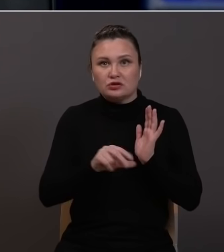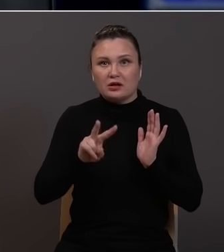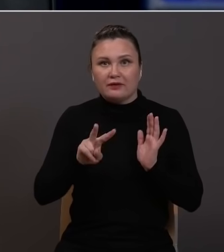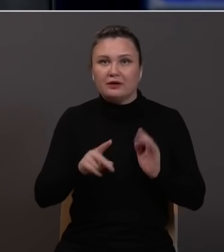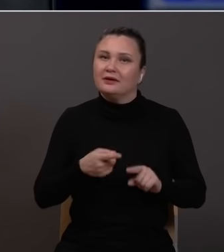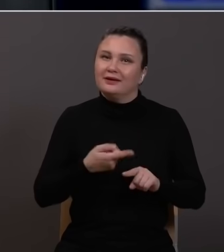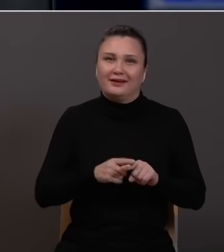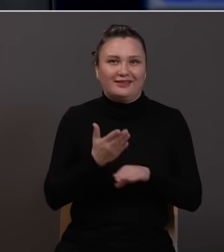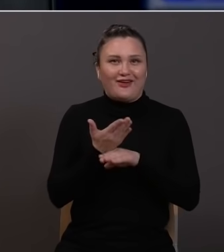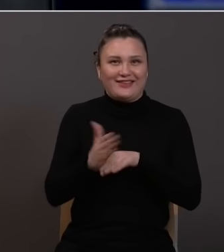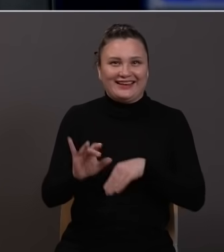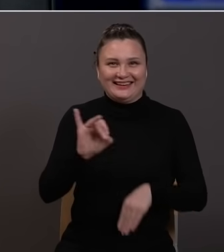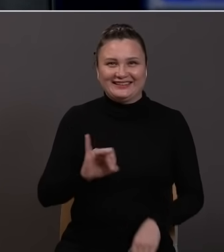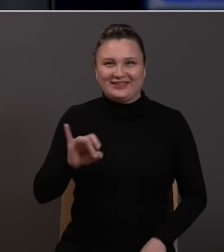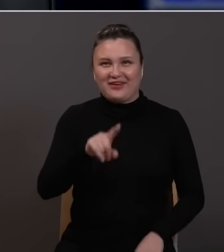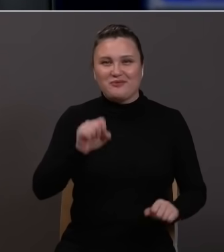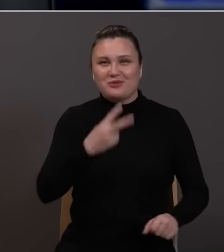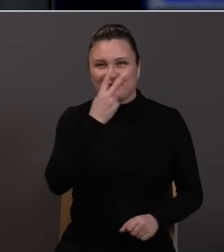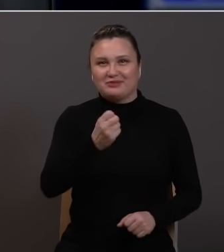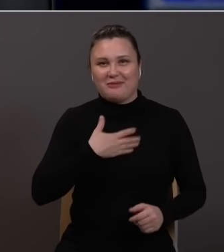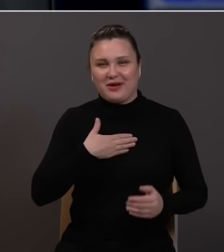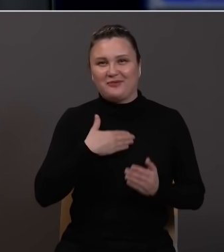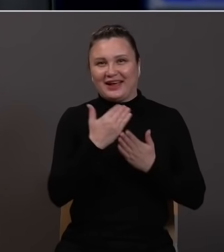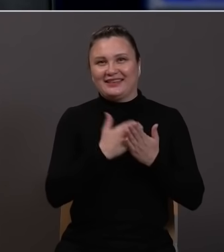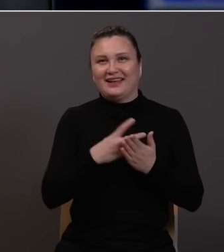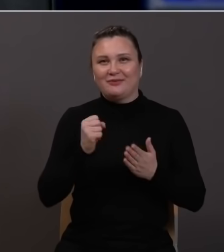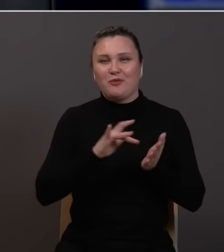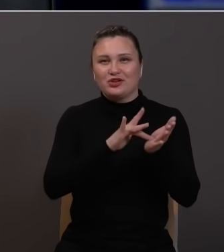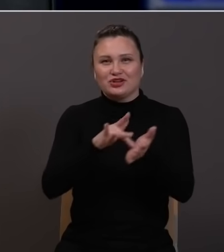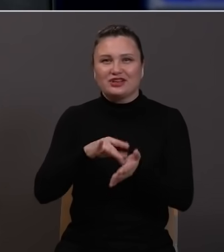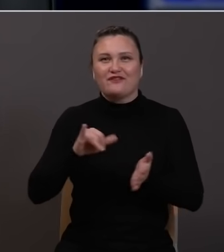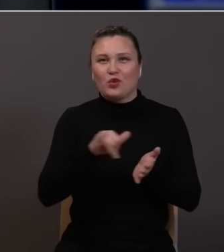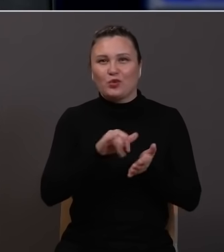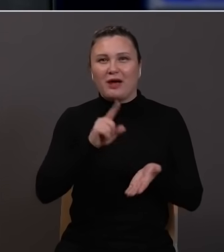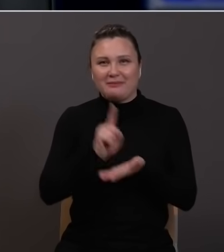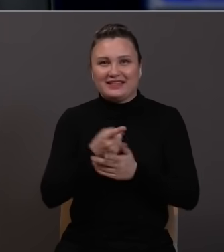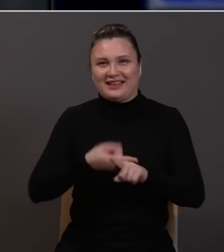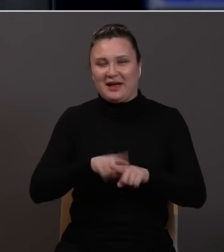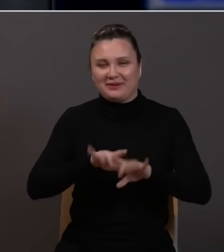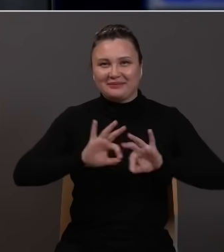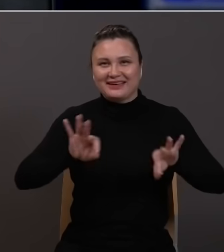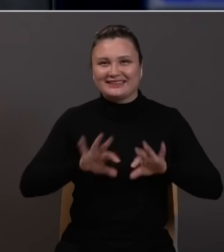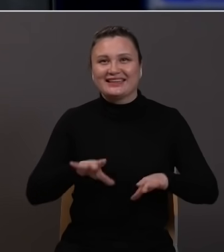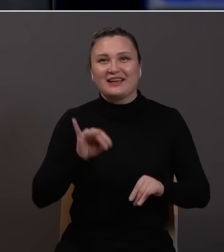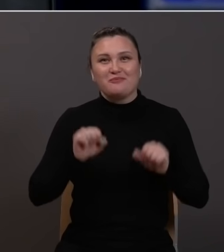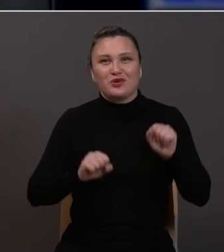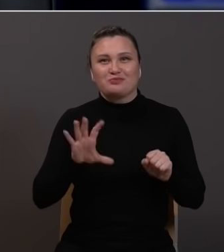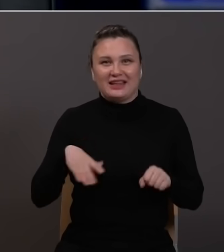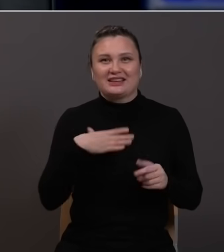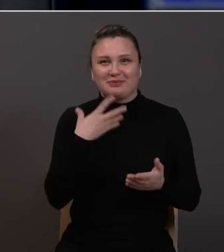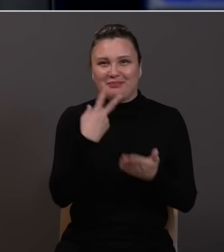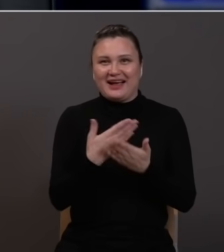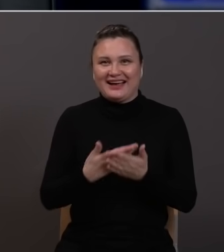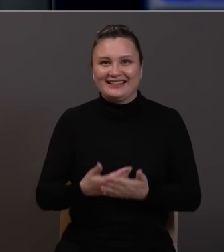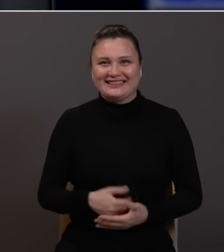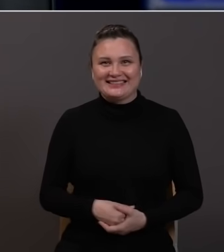это отдельная история, которую вы можете посмотреть на моем канале про путешествия в YouTube. Мы обязательно об этом скажем. И, возможно, даже покажем. Я в